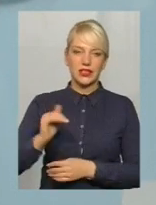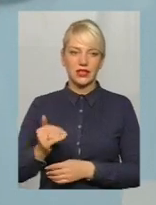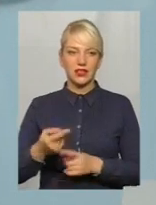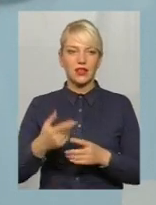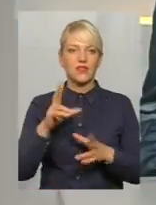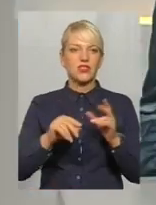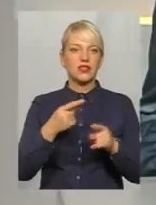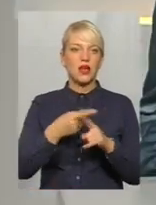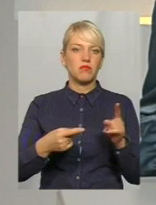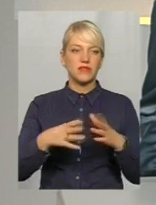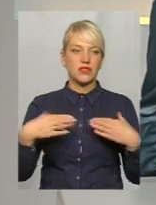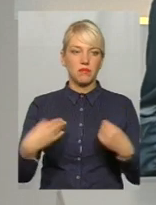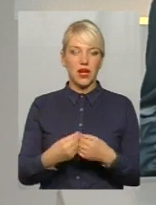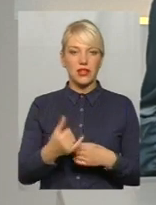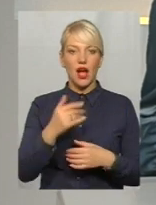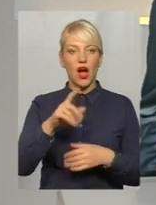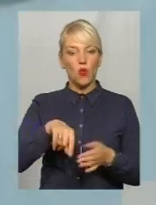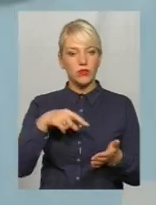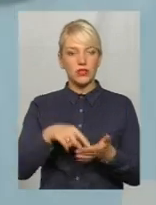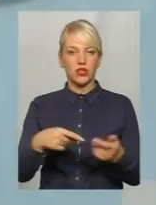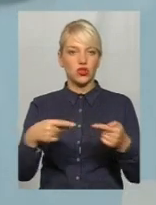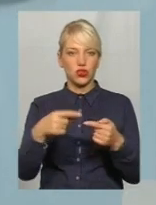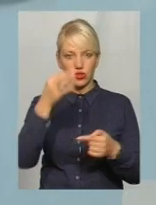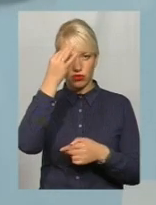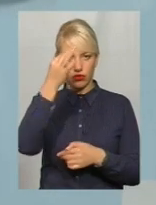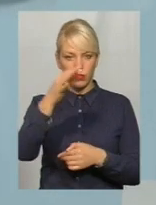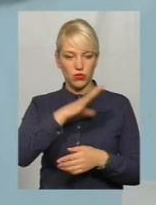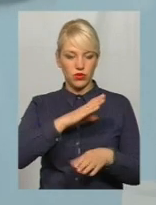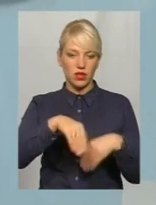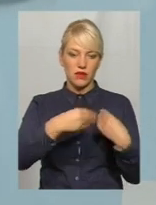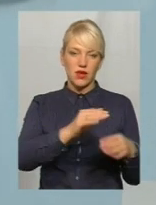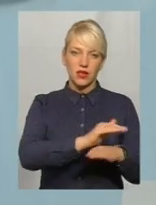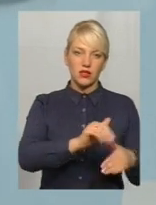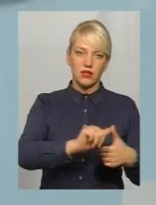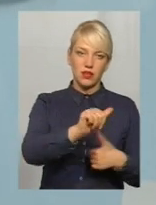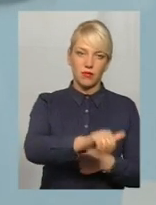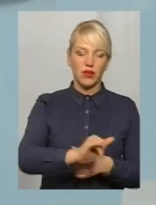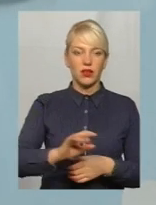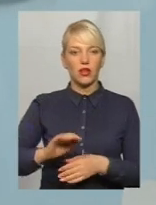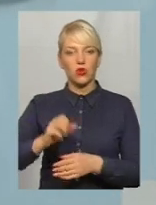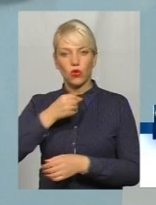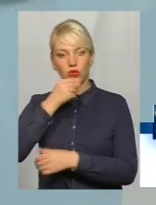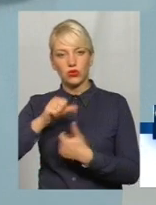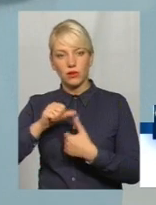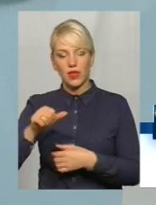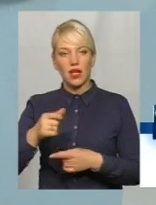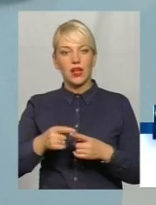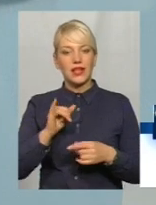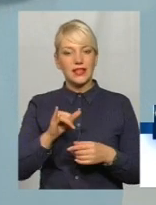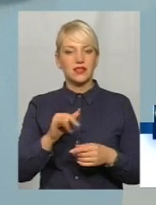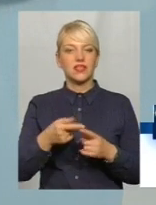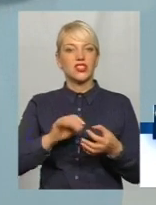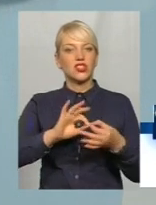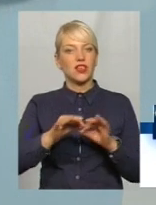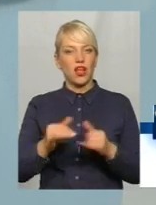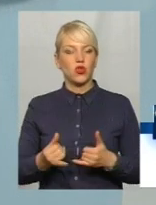напівсімейним, скажімо так, то у містах більш чітке розмежування надання допомоги дітям і дорослим. Тобто, в певній мірі їм навіть і